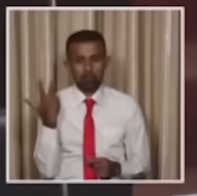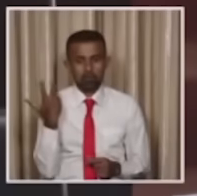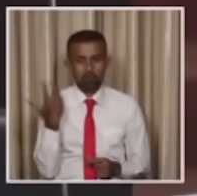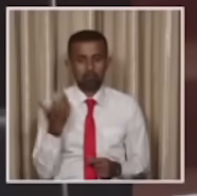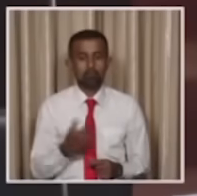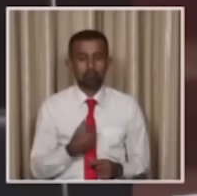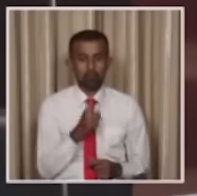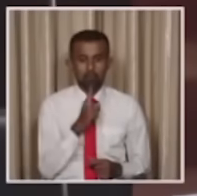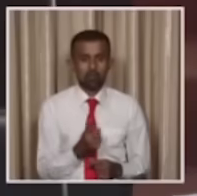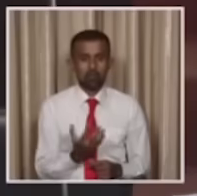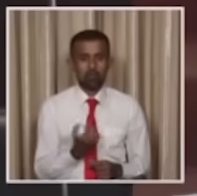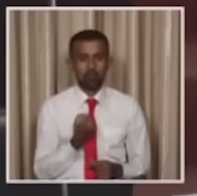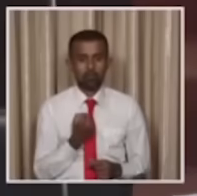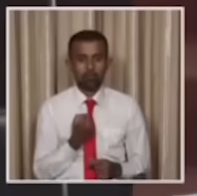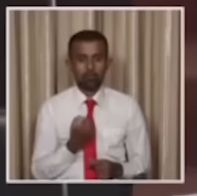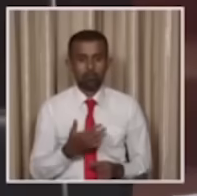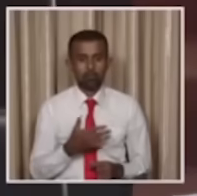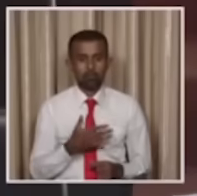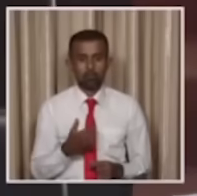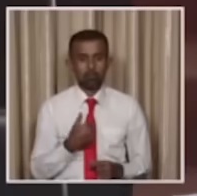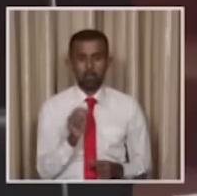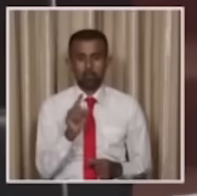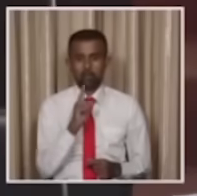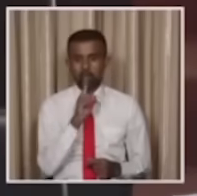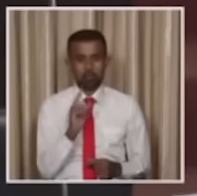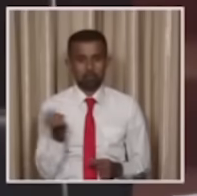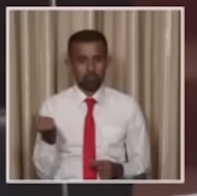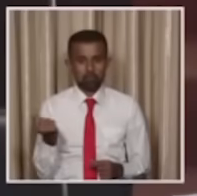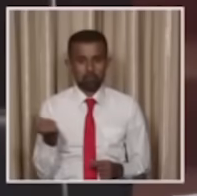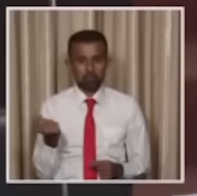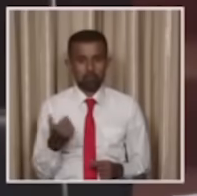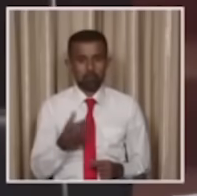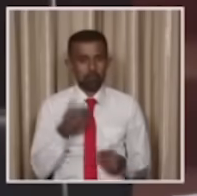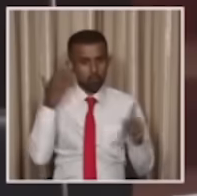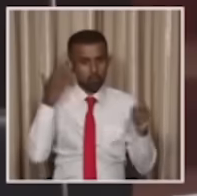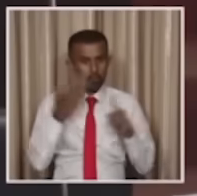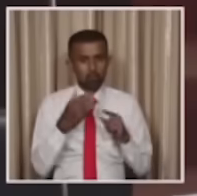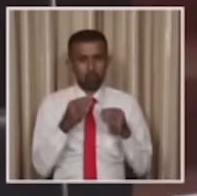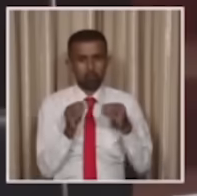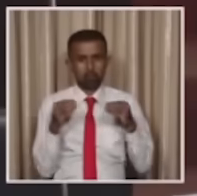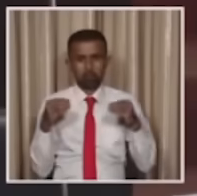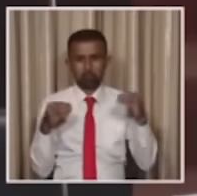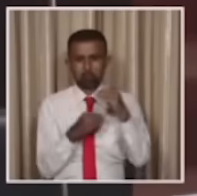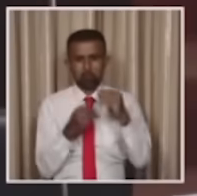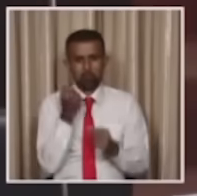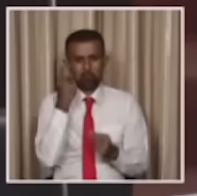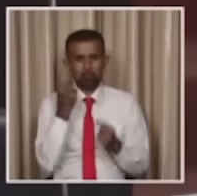ඕන මගේ නම නොකිව්වට බාගෙන යම් යම් විංග අර්ථයෙන් අදහස් පළ